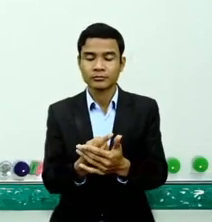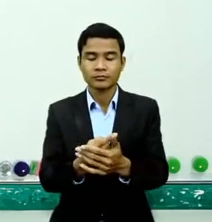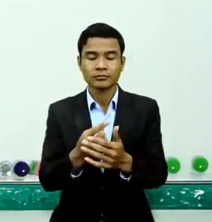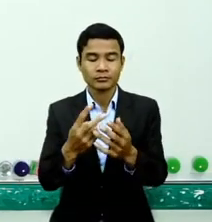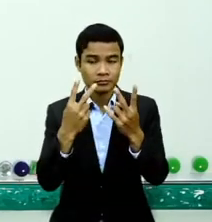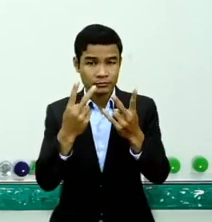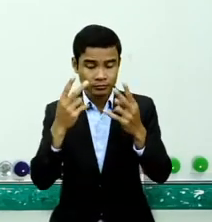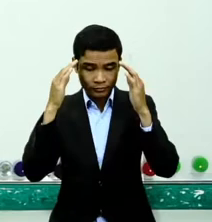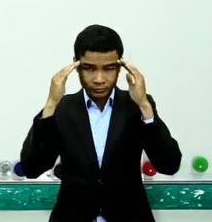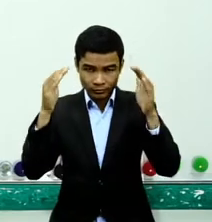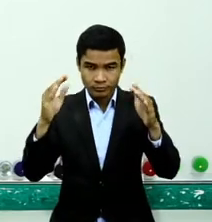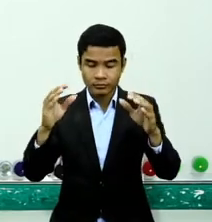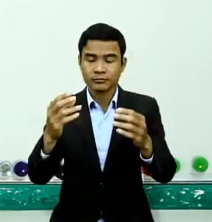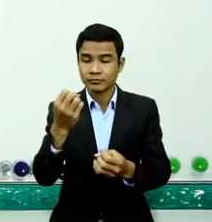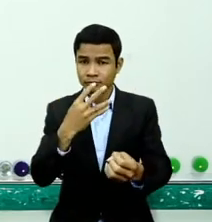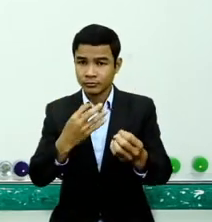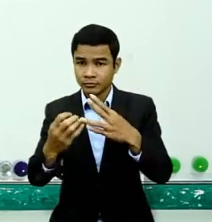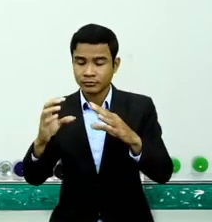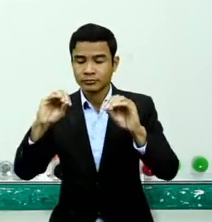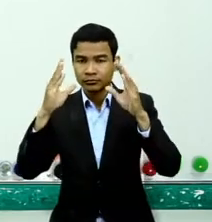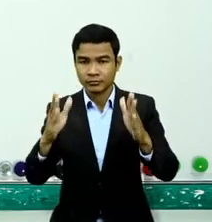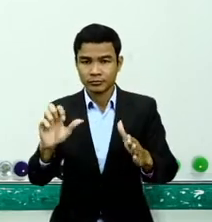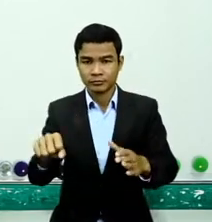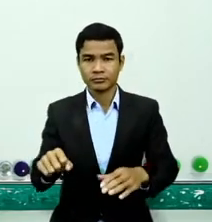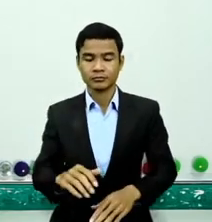sạp hói bạc nè cổ bình phòng chà